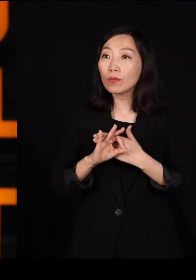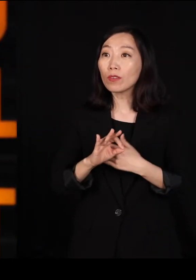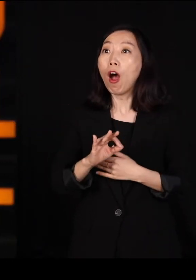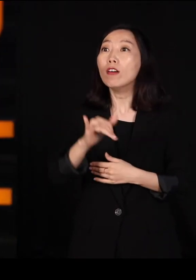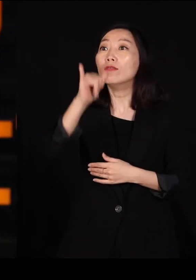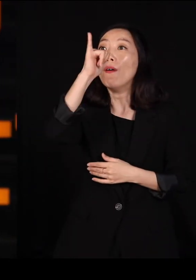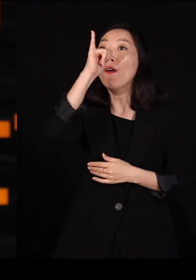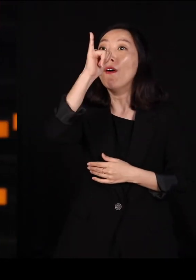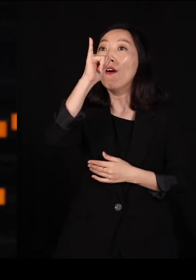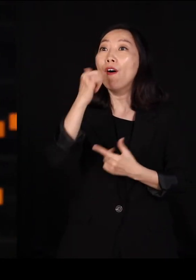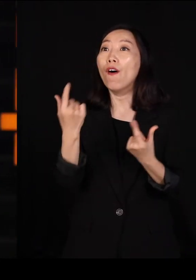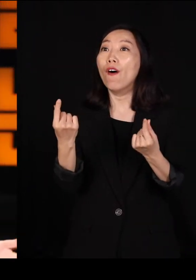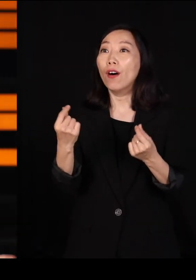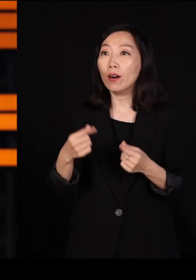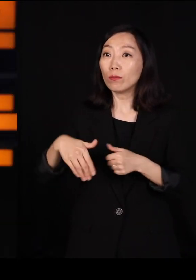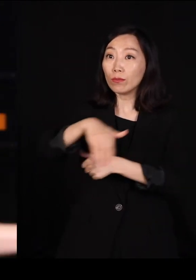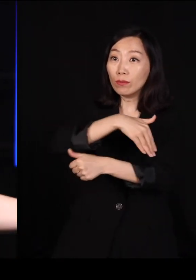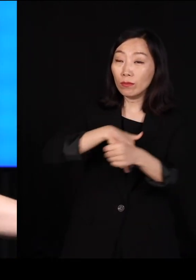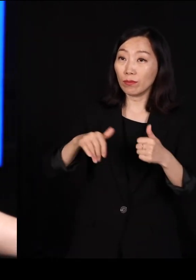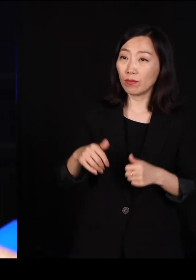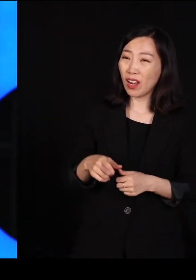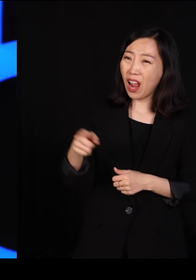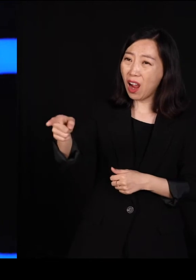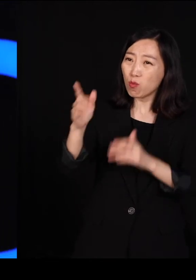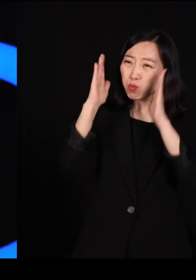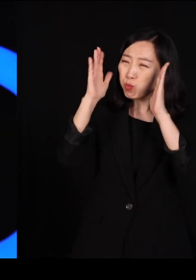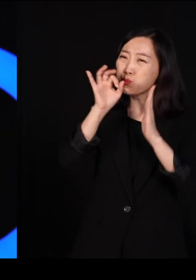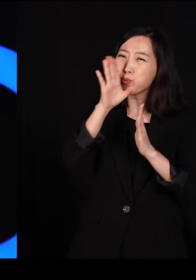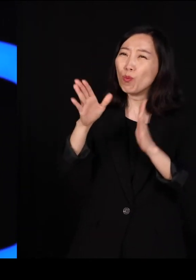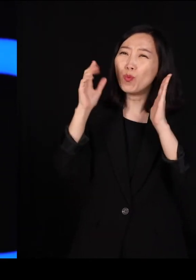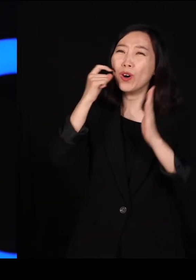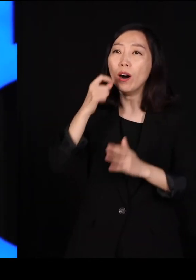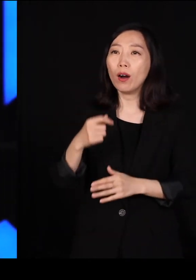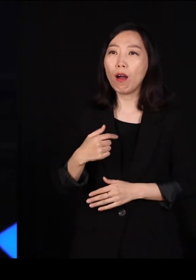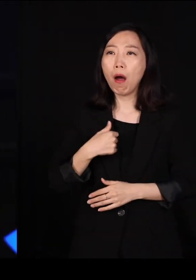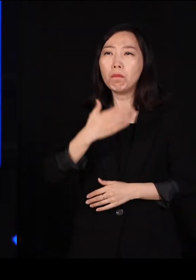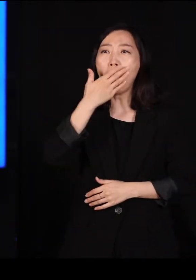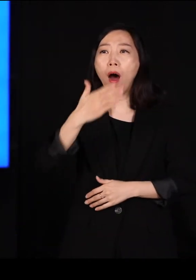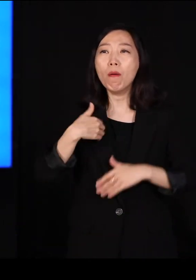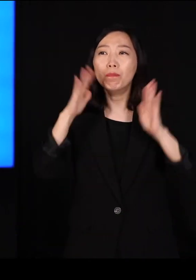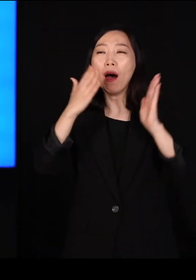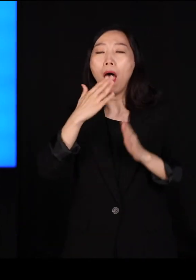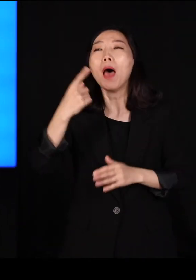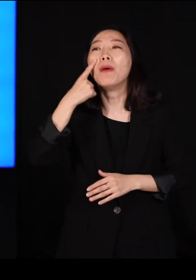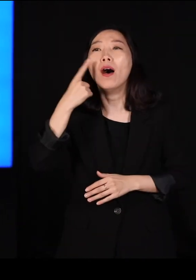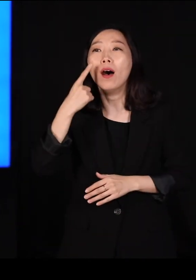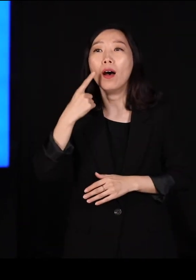있네? 그러면 주변 사람들이 넌 못 배우잖아. 배울 수 있어. 봐봐. 여기 있잖아요.